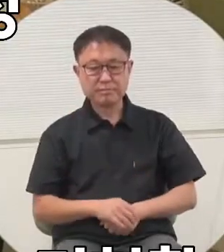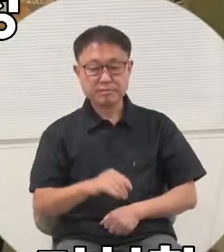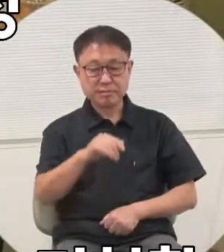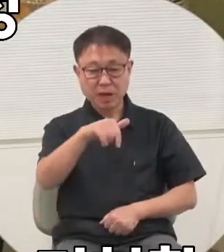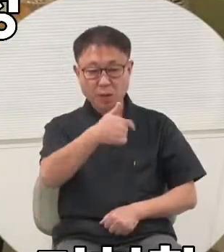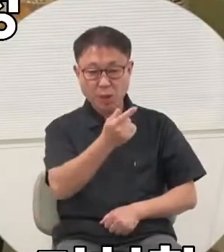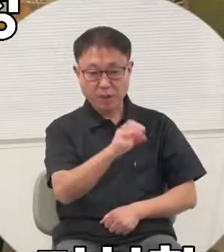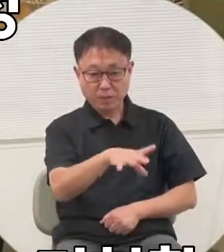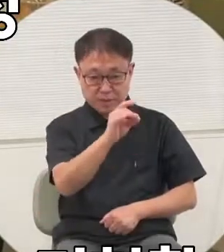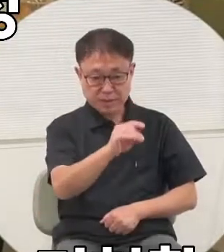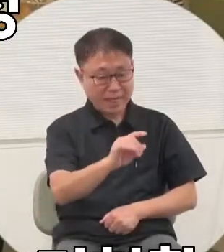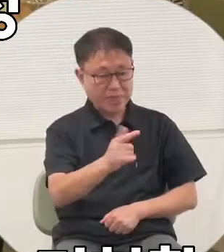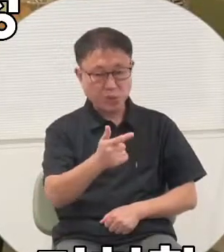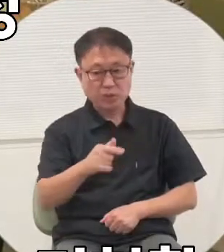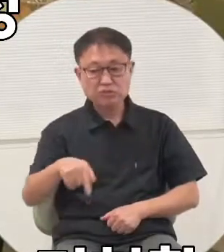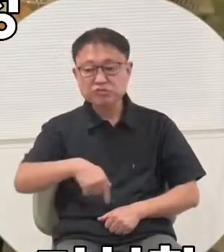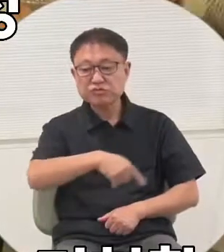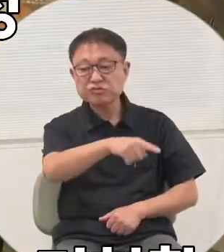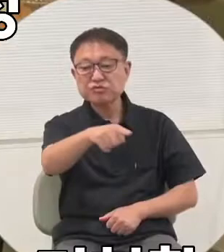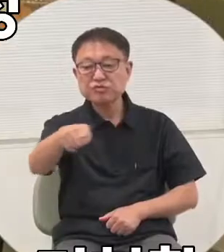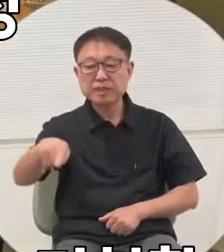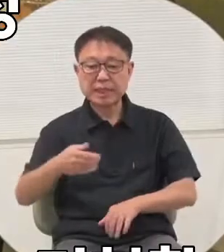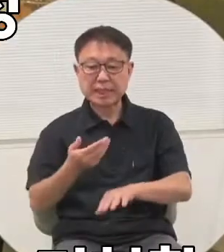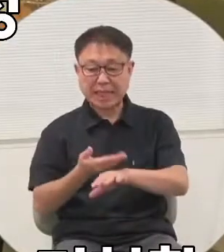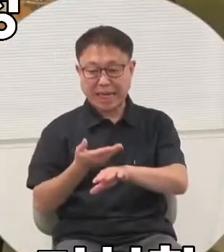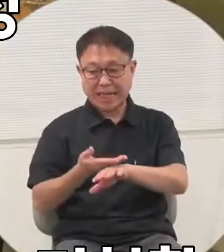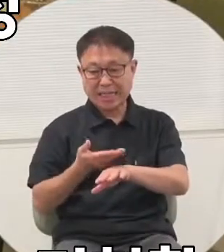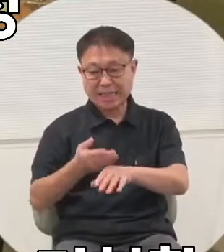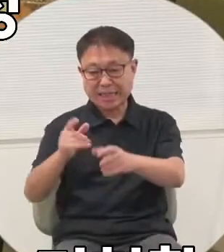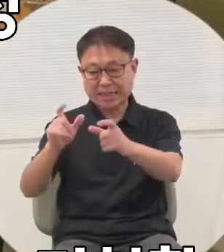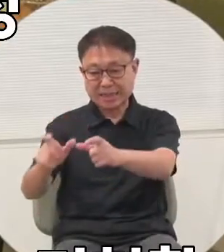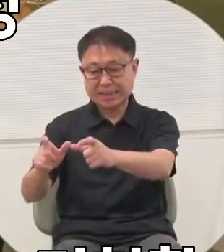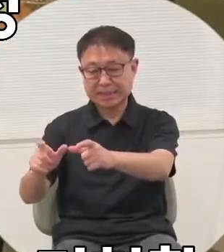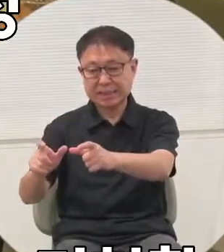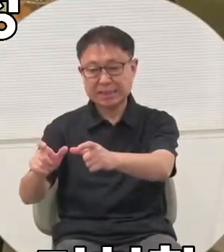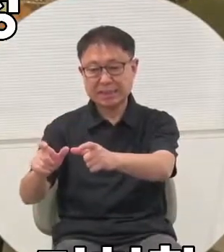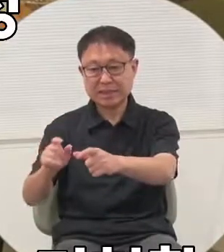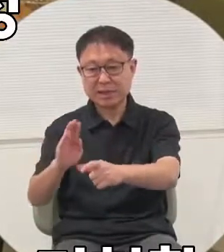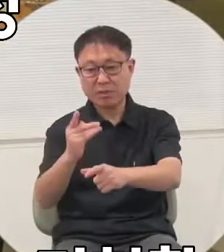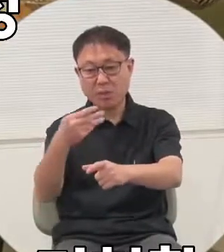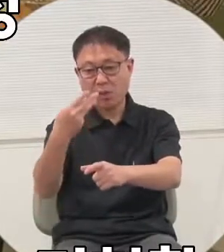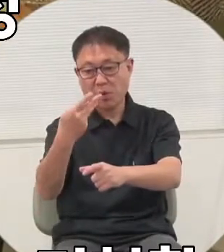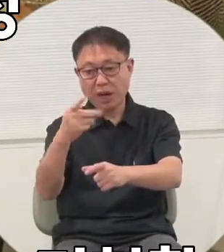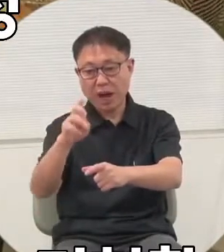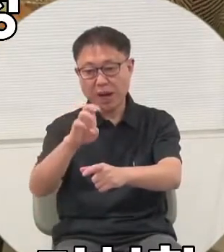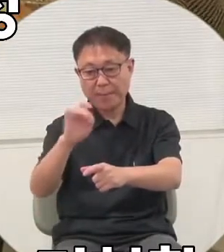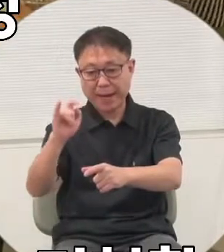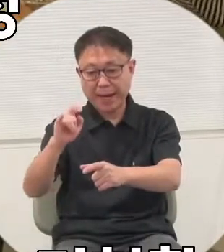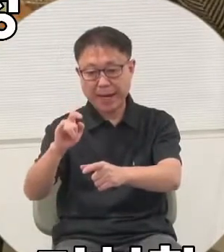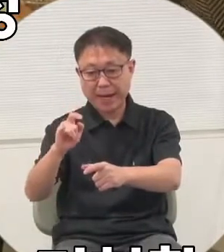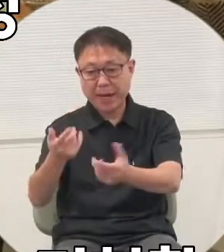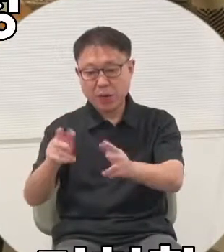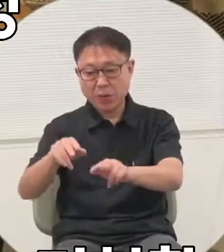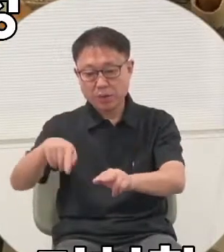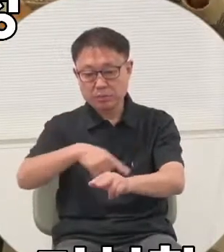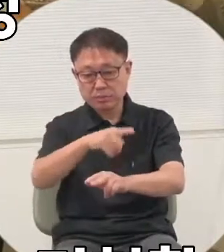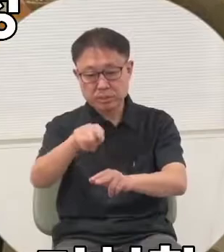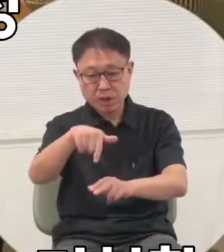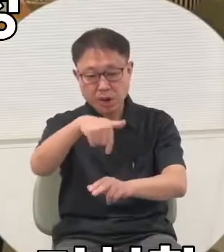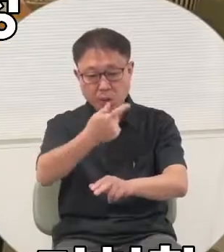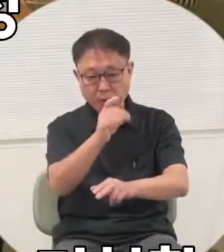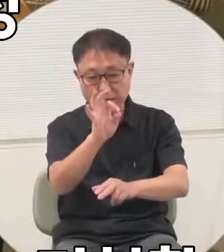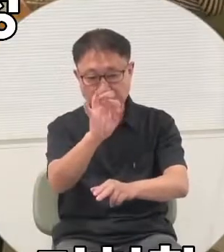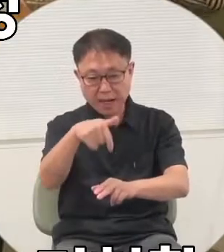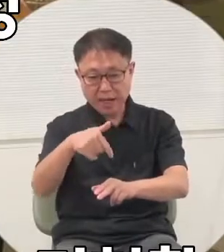건 아니고 주변에 있는 타자치구 특히 보람의 공원을 이렇게 중심에 왔을 땐 관악구도 있고